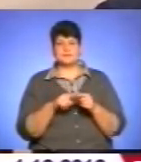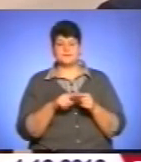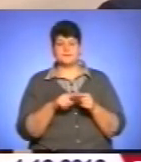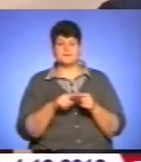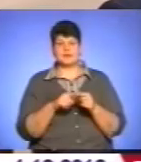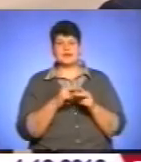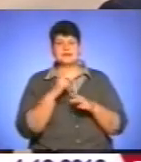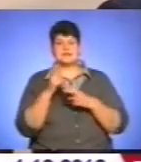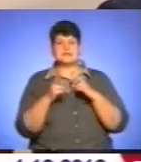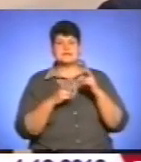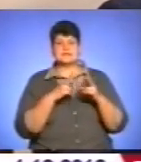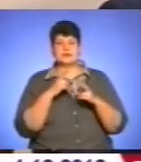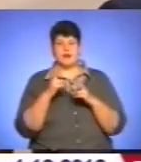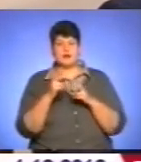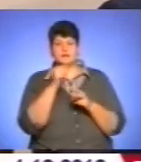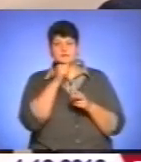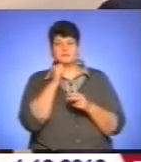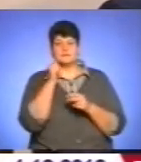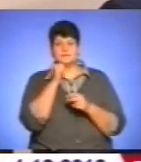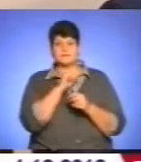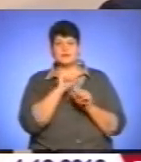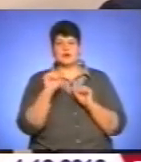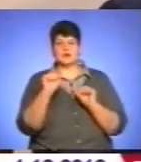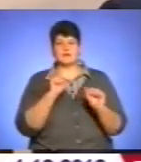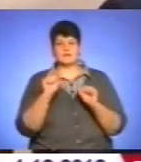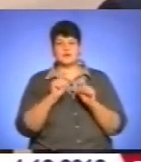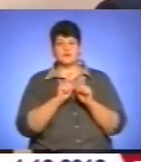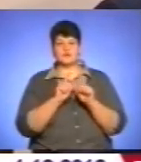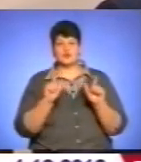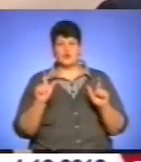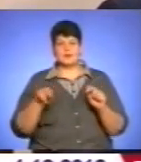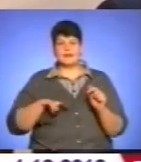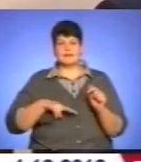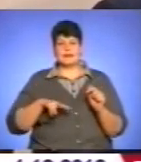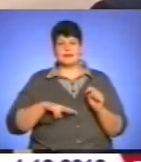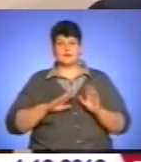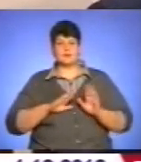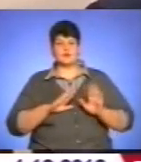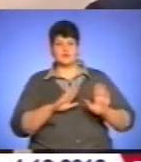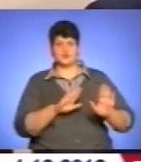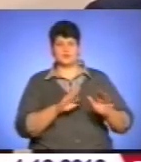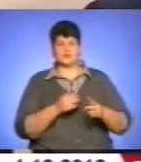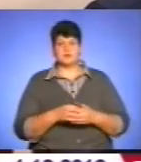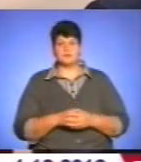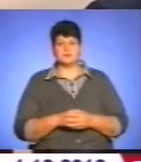скарги, а особливо анонімні – це на керівництво школи, як правило, на директора або заступників.